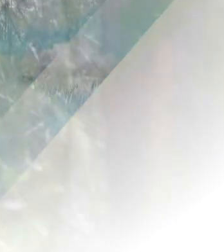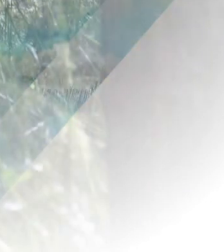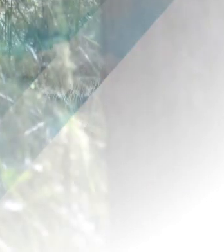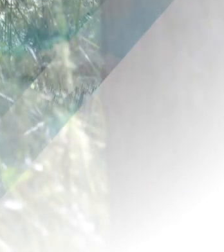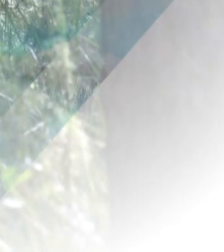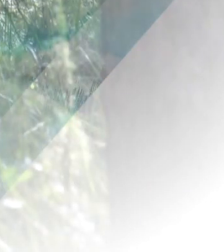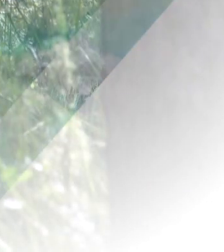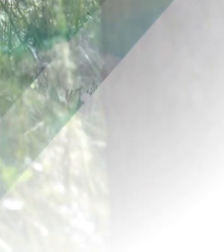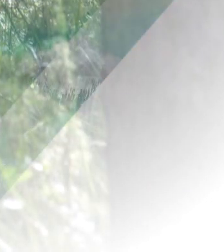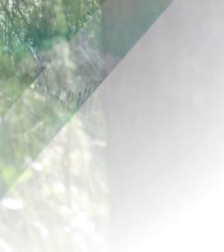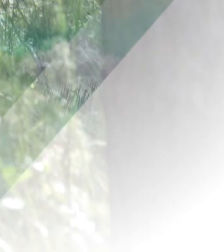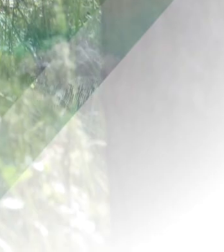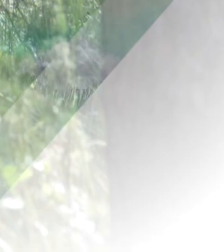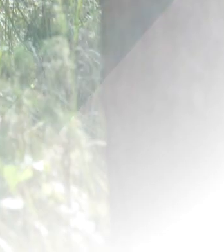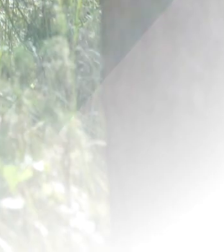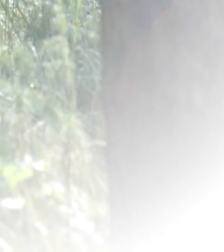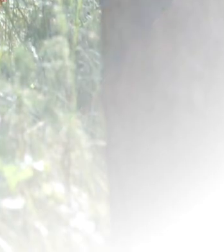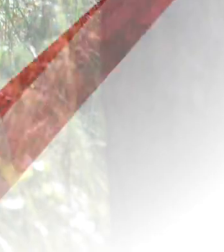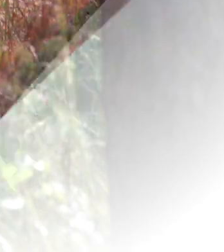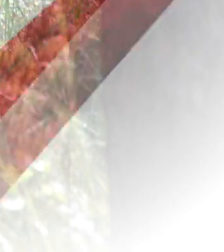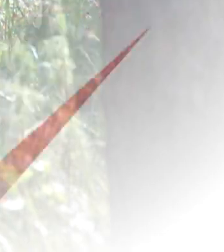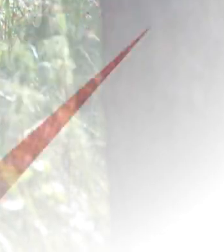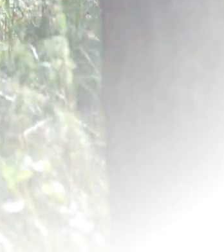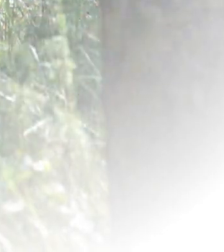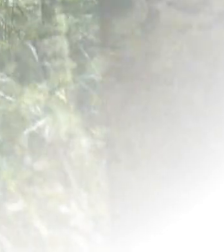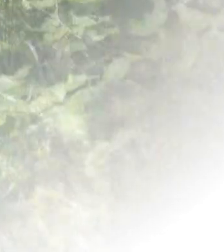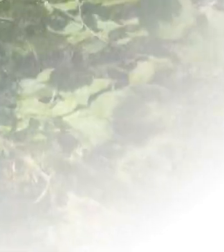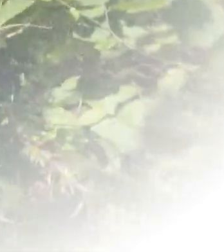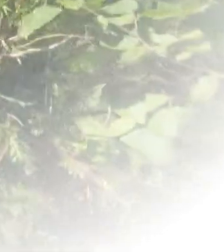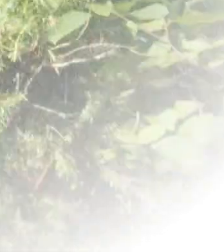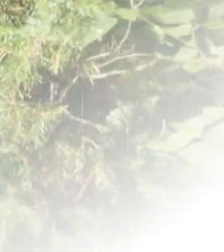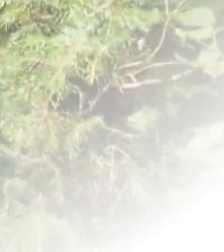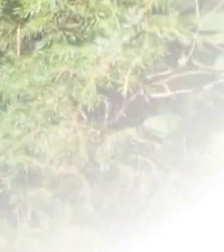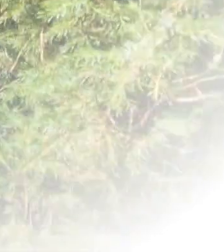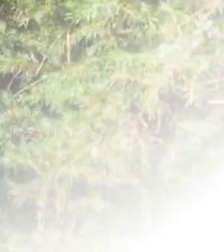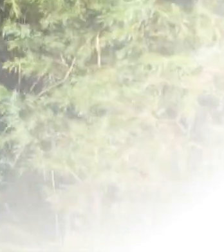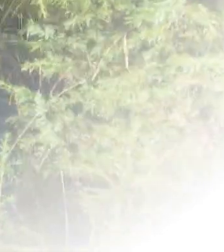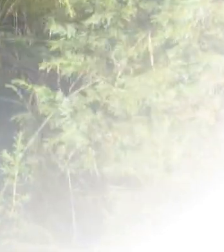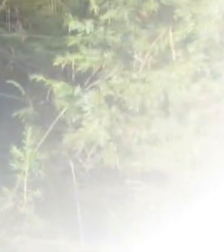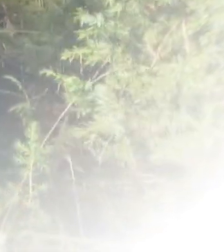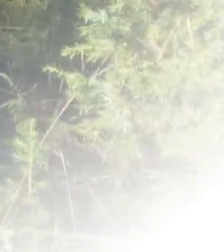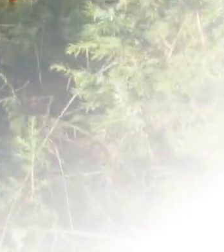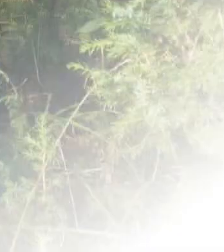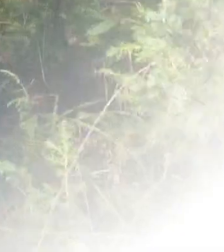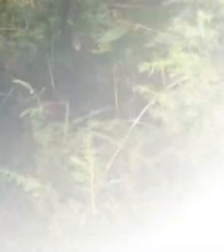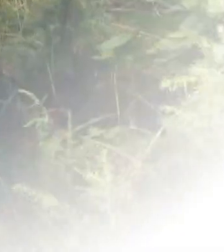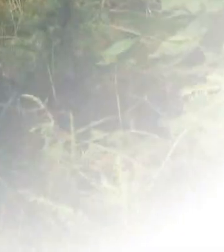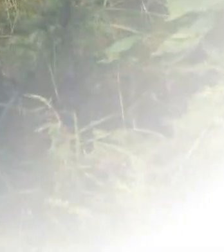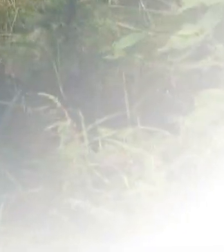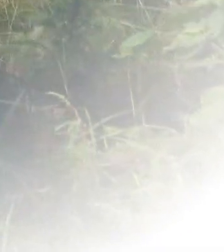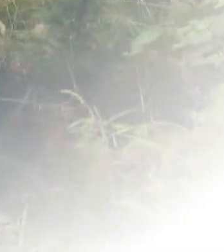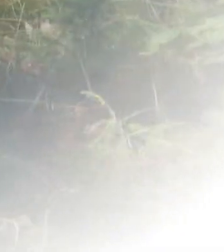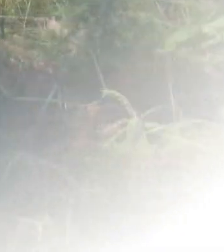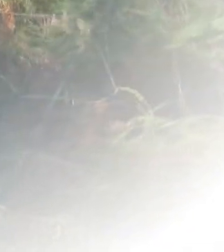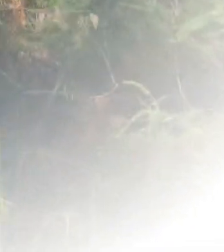pudge анализ вид ковать куполе вечером раз поливали волне сша баку якова водили хороводы успевали песни скакали про